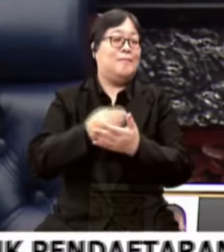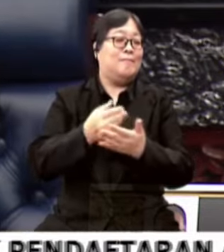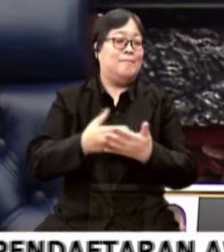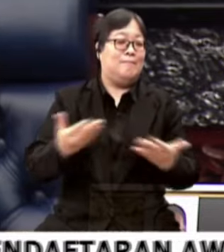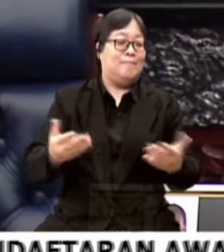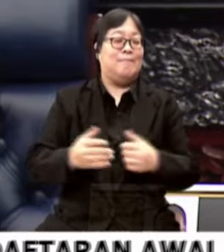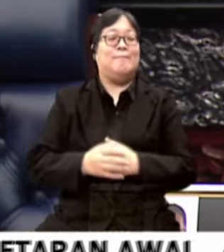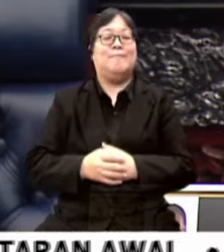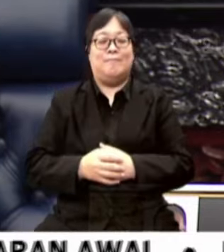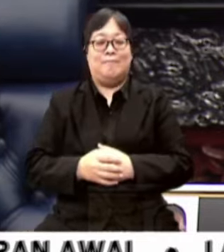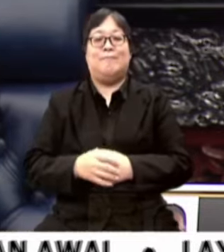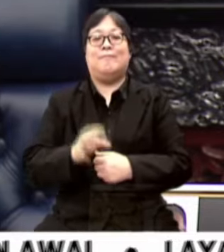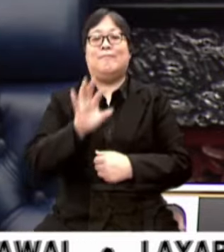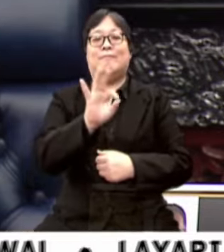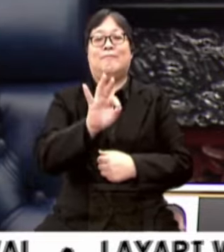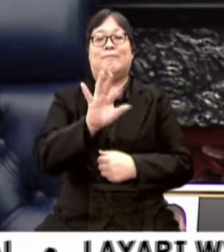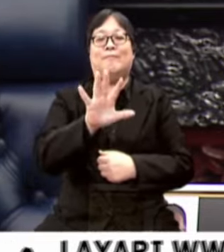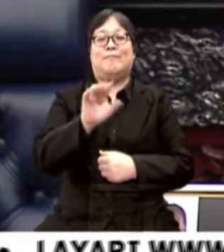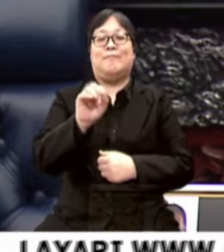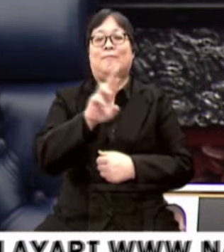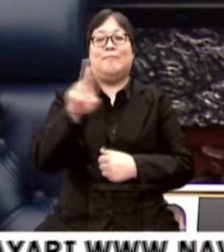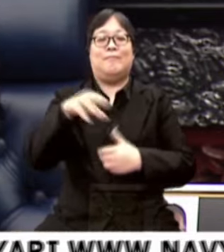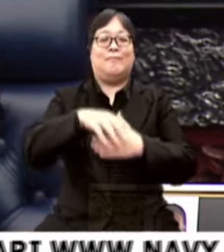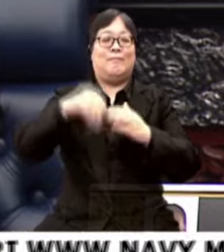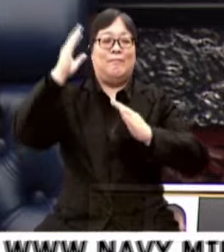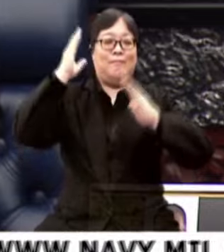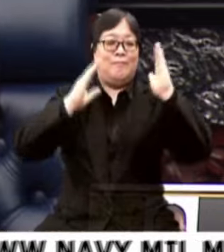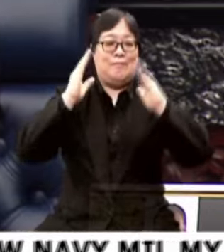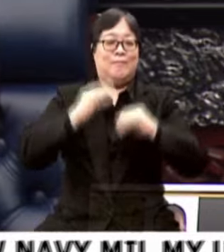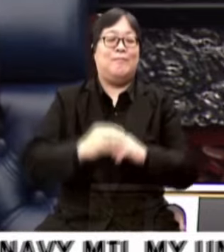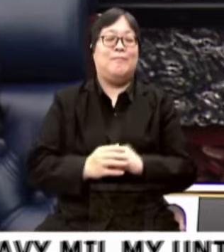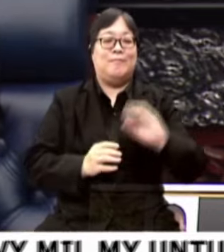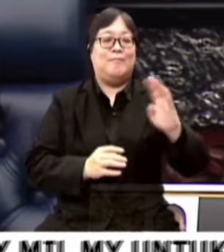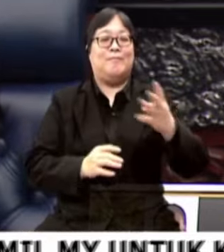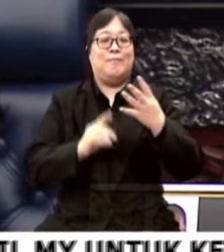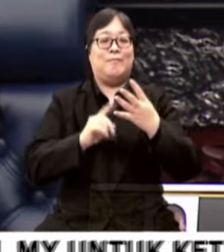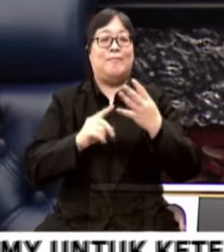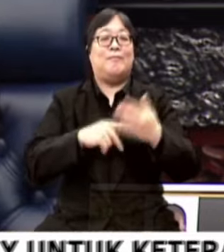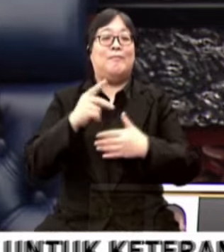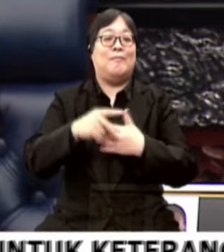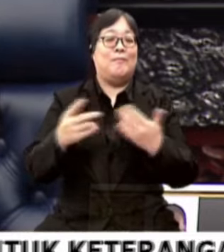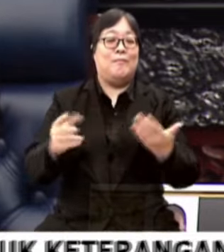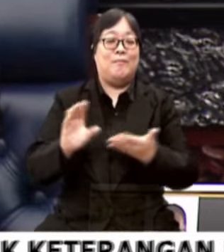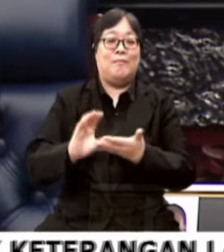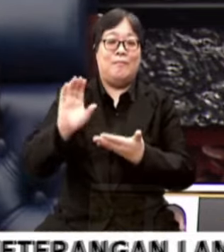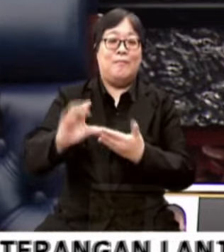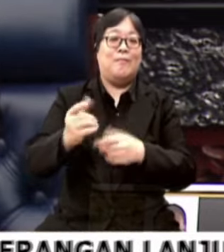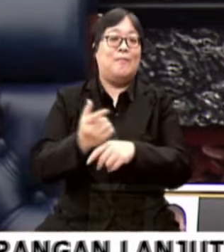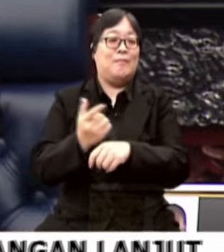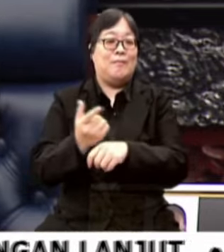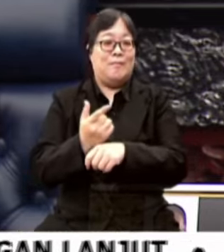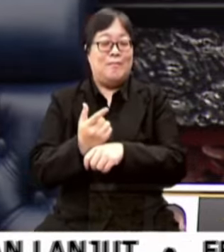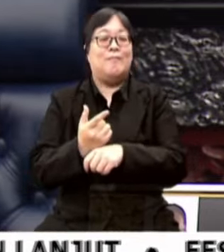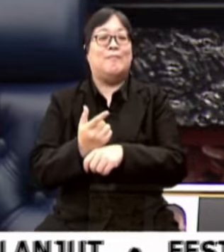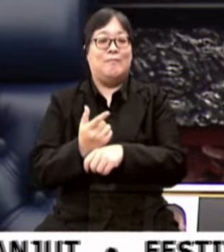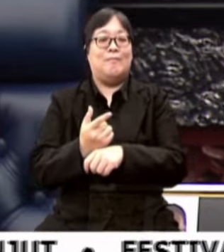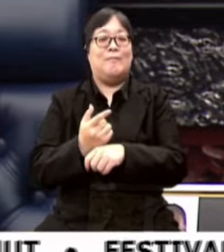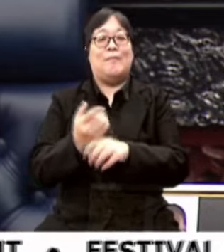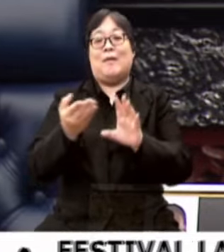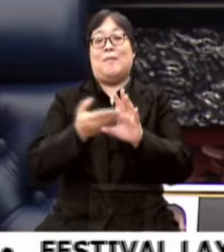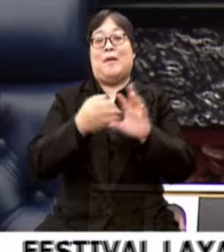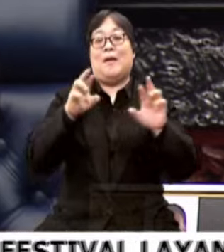Ringgit Malaysia 950.000 dan yang keempat program pembiayaan dan latihan di bawah